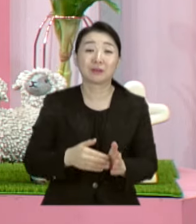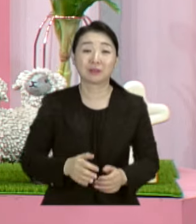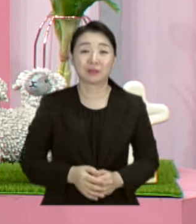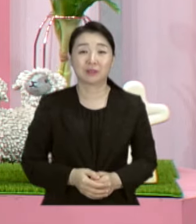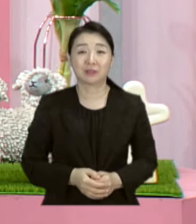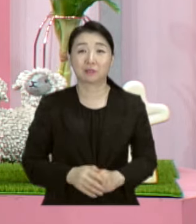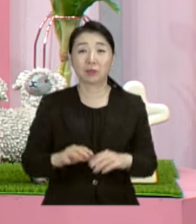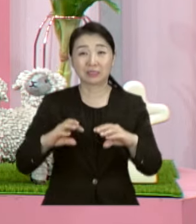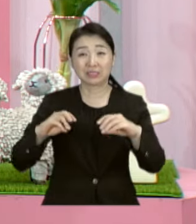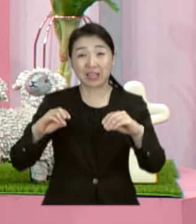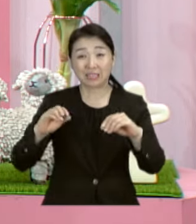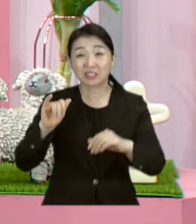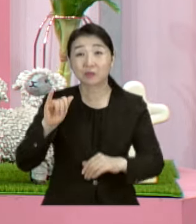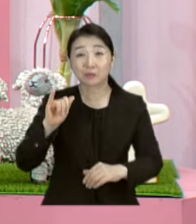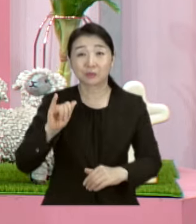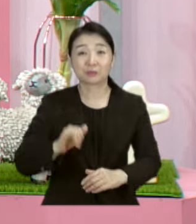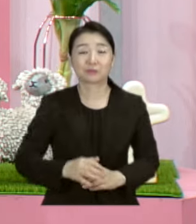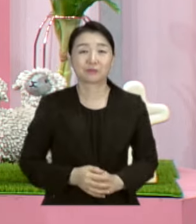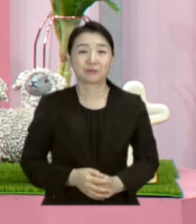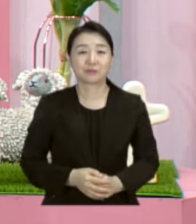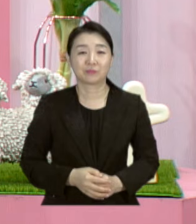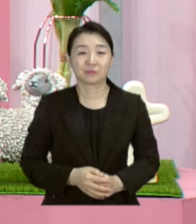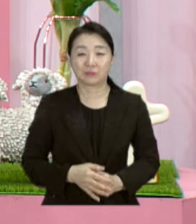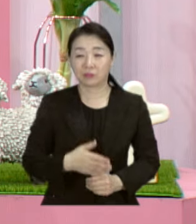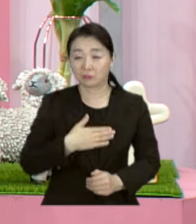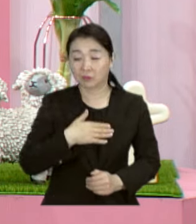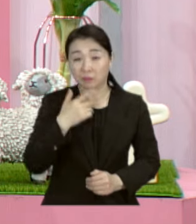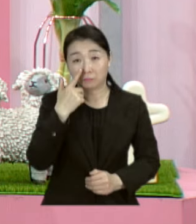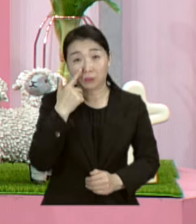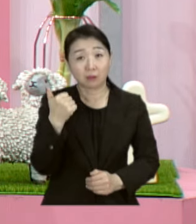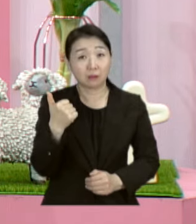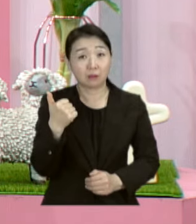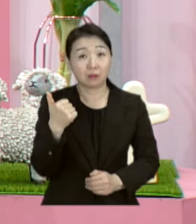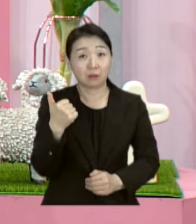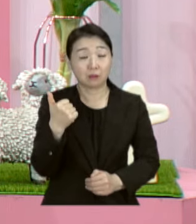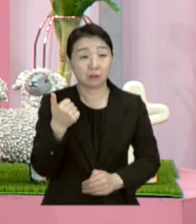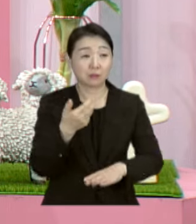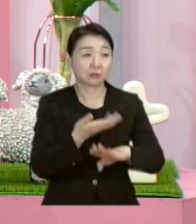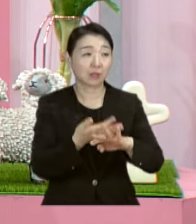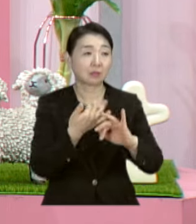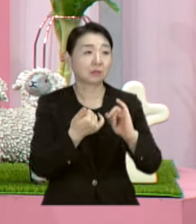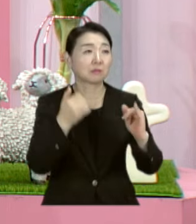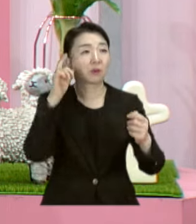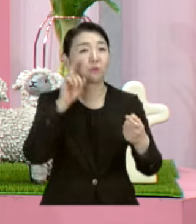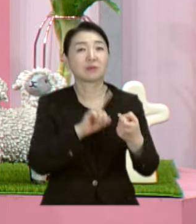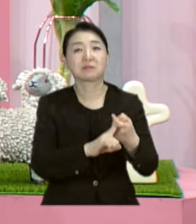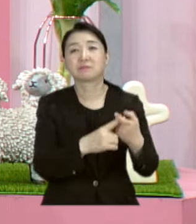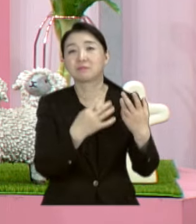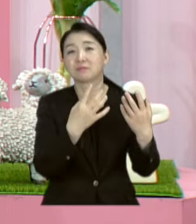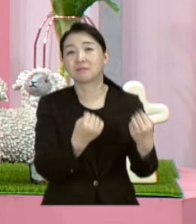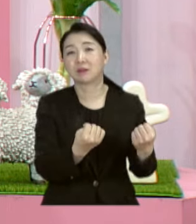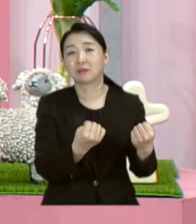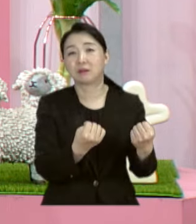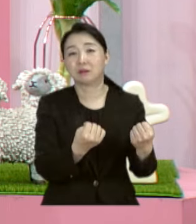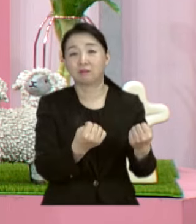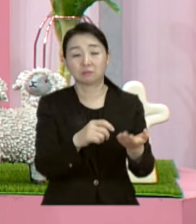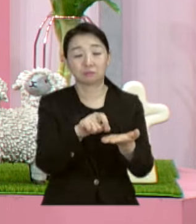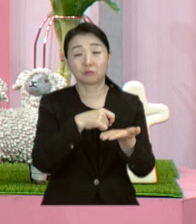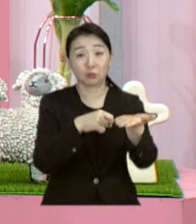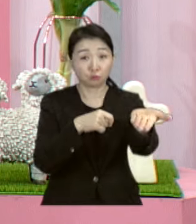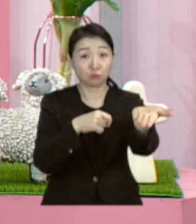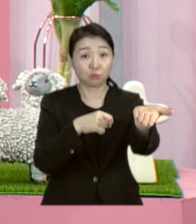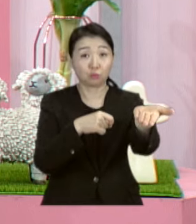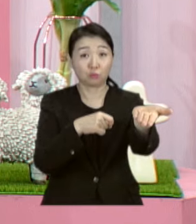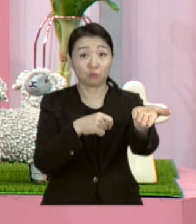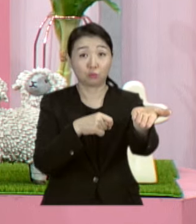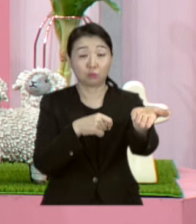받았을 거 아닙니까? 네. 조금밖에 없는 거예요. 그런데 저희 부친은 남들에게는 관심이 많으세요. 그리고 사인을